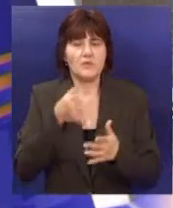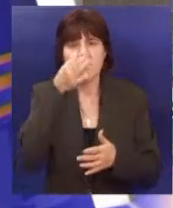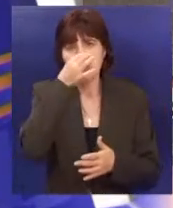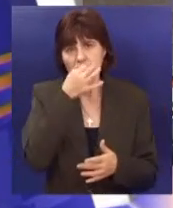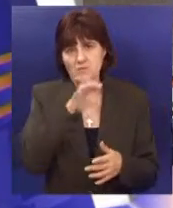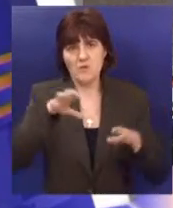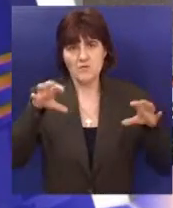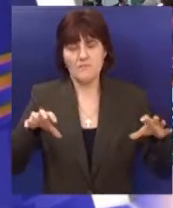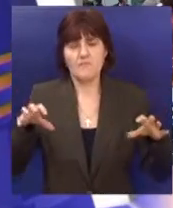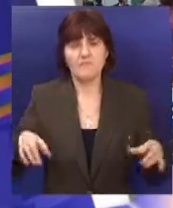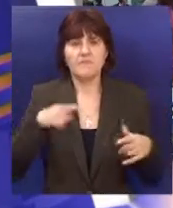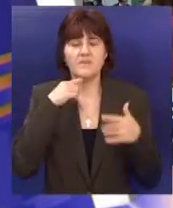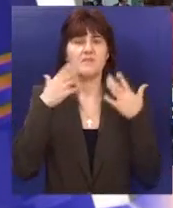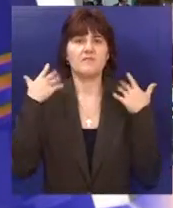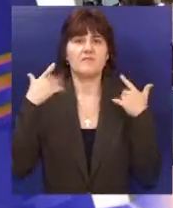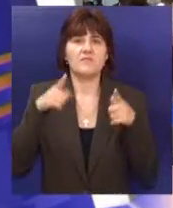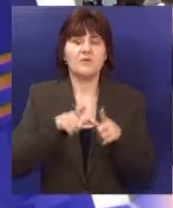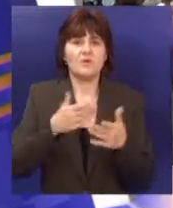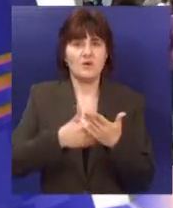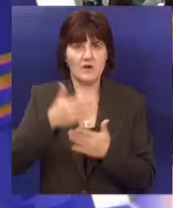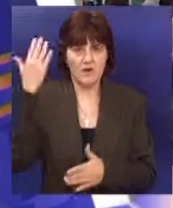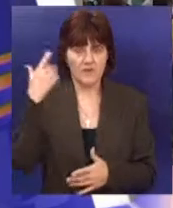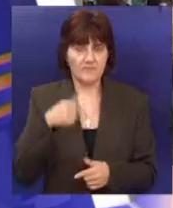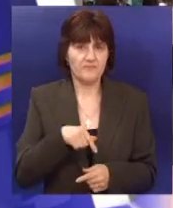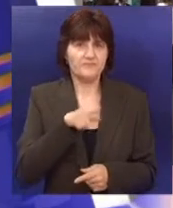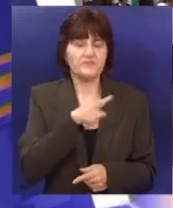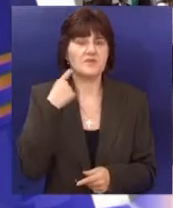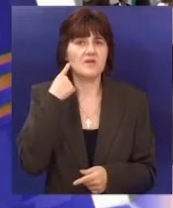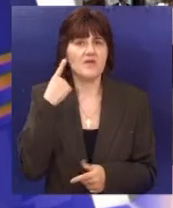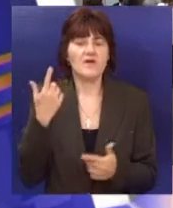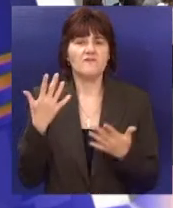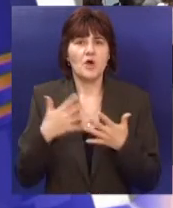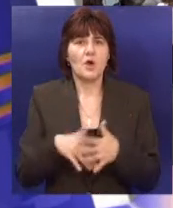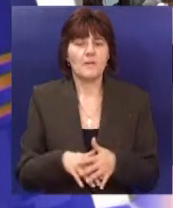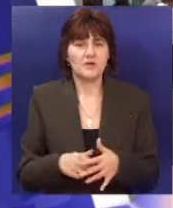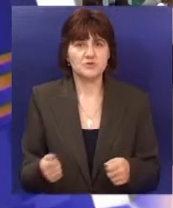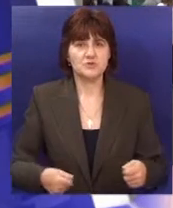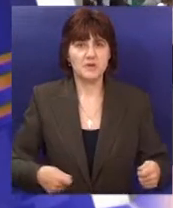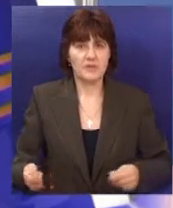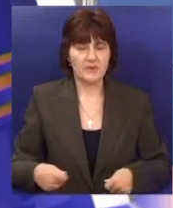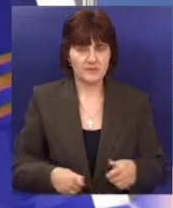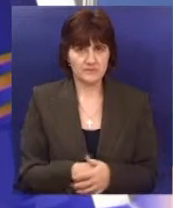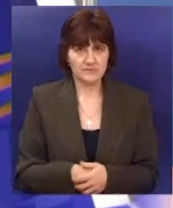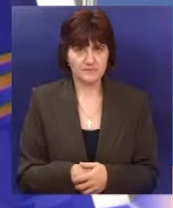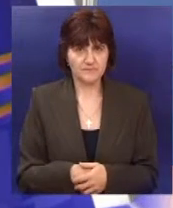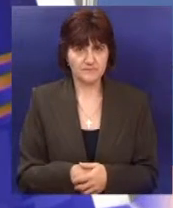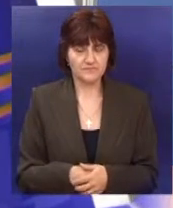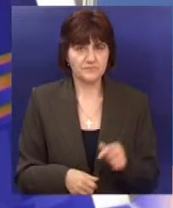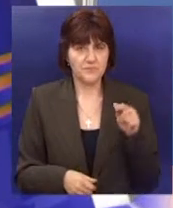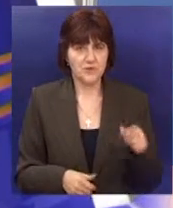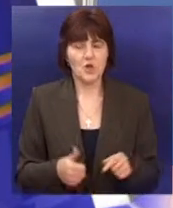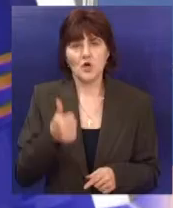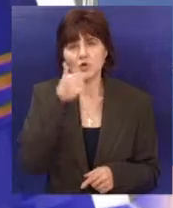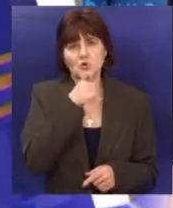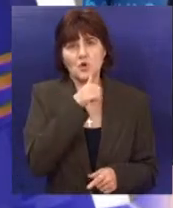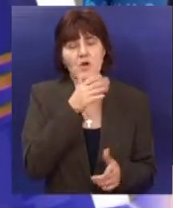što znači da će određeni štandovi biti postavljeni i na trgu. Organizator sajma je javno-komunalno preduzeće Subotičke pijace. Ono